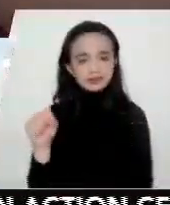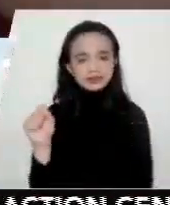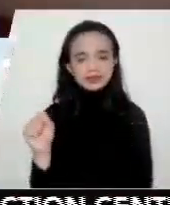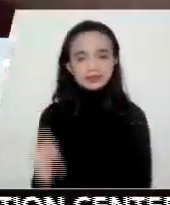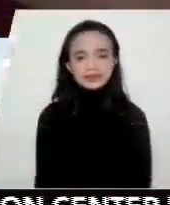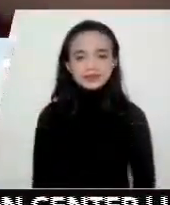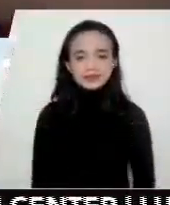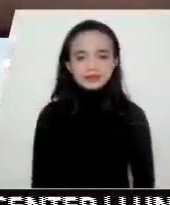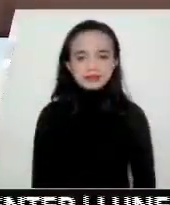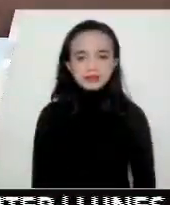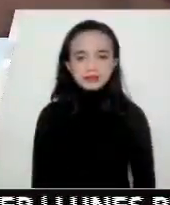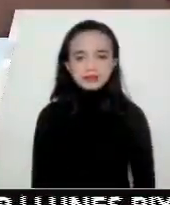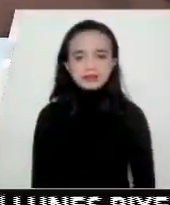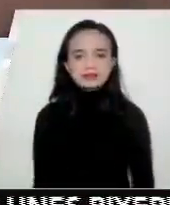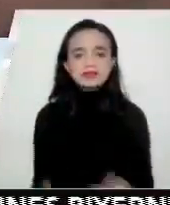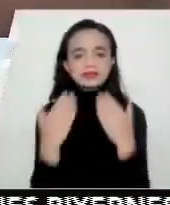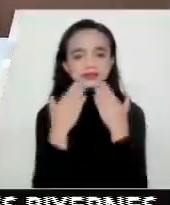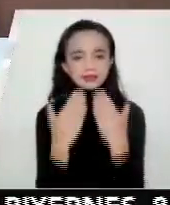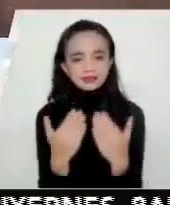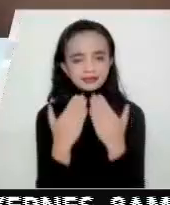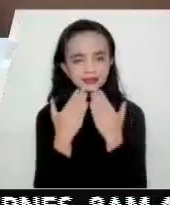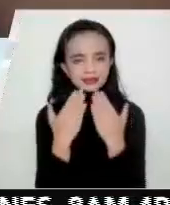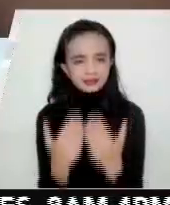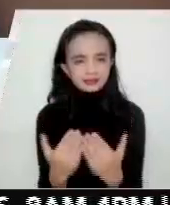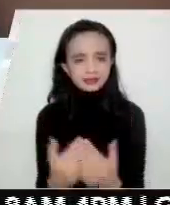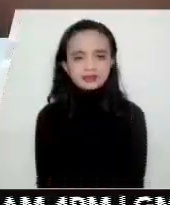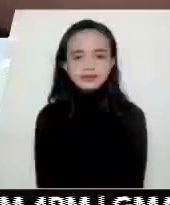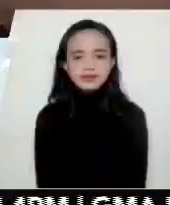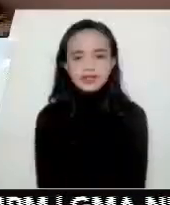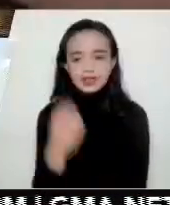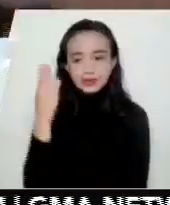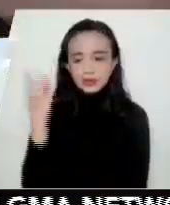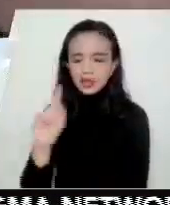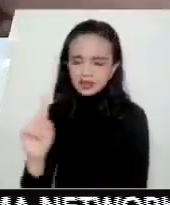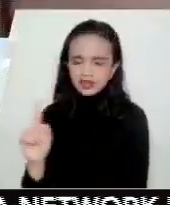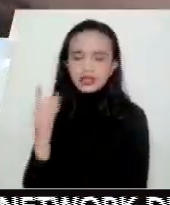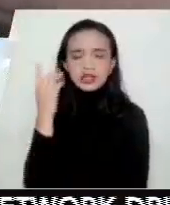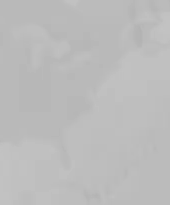po, yes po. Nagpasalamat po sa mga biyaya.